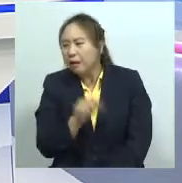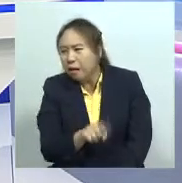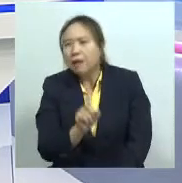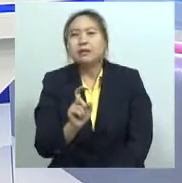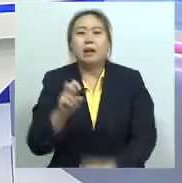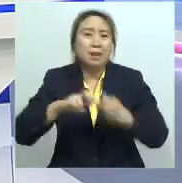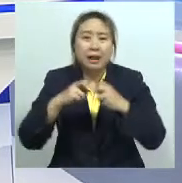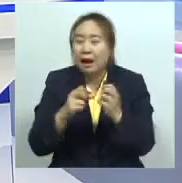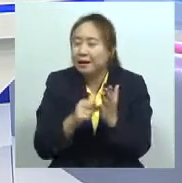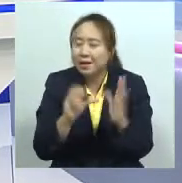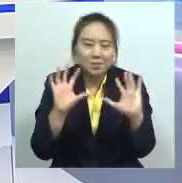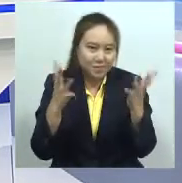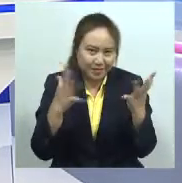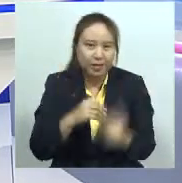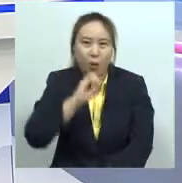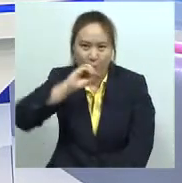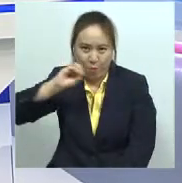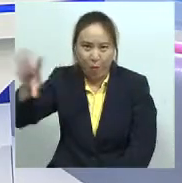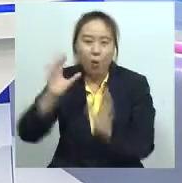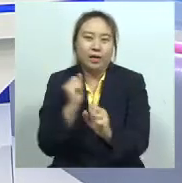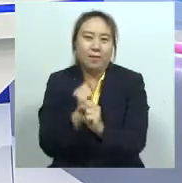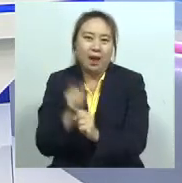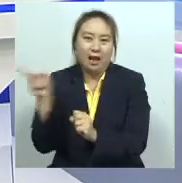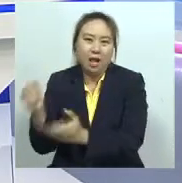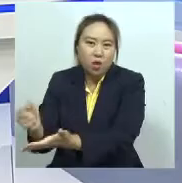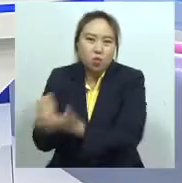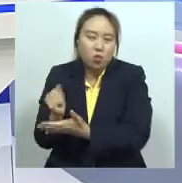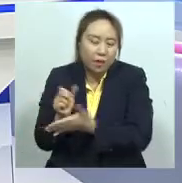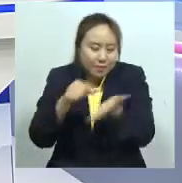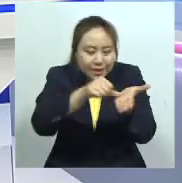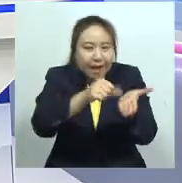แก้ไขปัญหาเกิดขึ้นแจ้งเจ้าหน้าที่ไว้ก่อนก็จะให้เจ้าหน้าที่เขามาช่วยแก้ไขปัญหานี้ได้ค ่ ะ ใช่ค่ะ